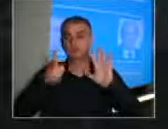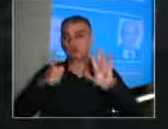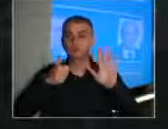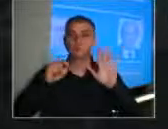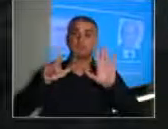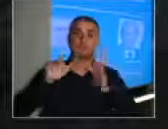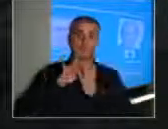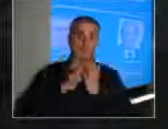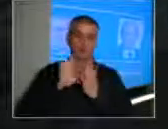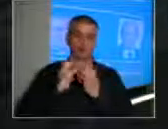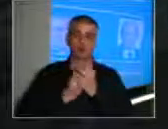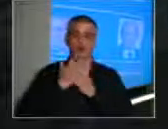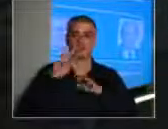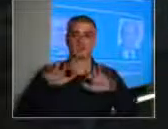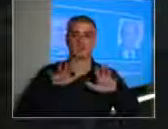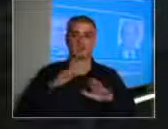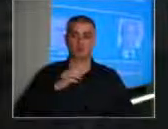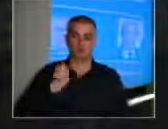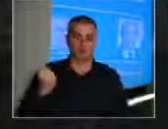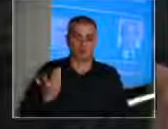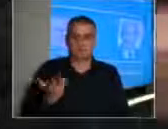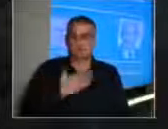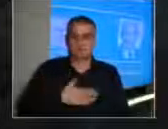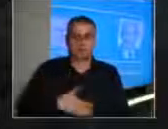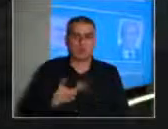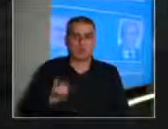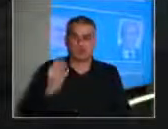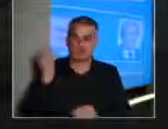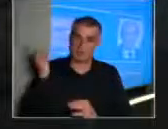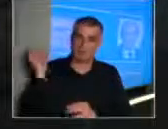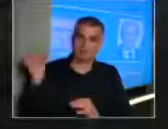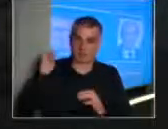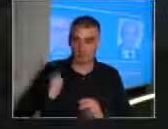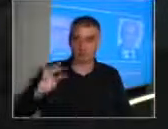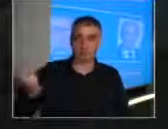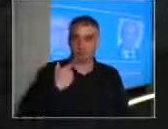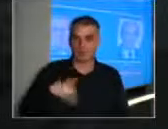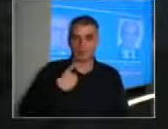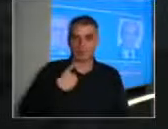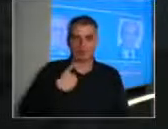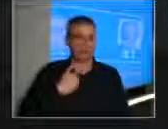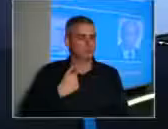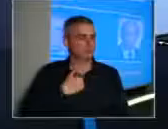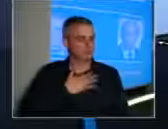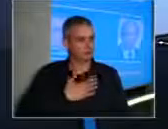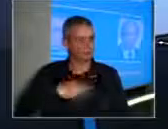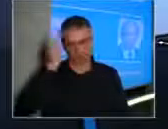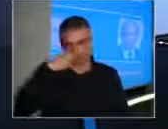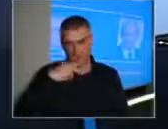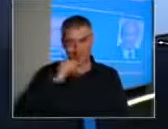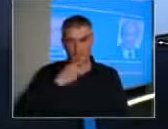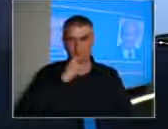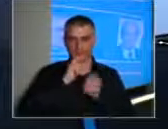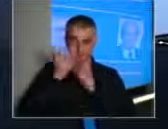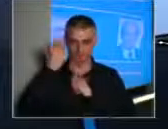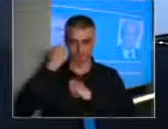66-67 מנדטים כדי להקים ממשלת ימין. לא ברור מה הוא מנסה, אבל ללכת דווקא על הראש שלנו... אבל אני רוצה להבין את זה, גם ראיינתי